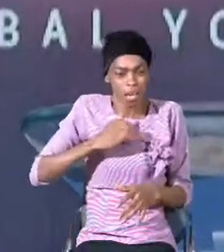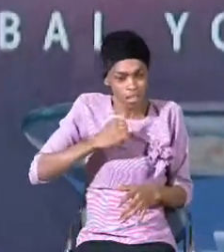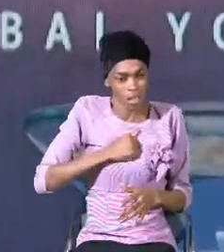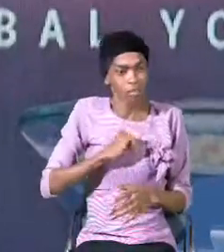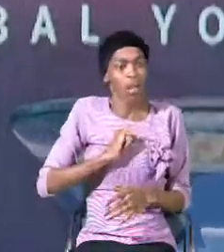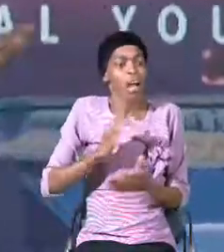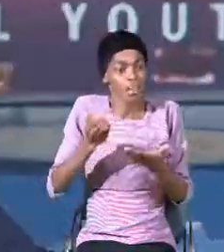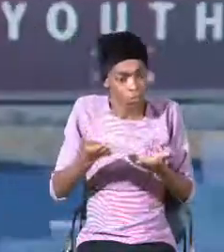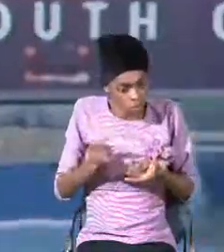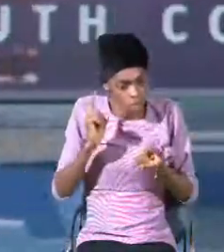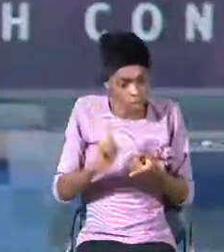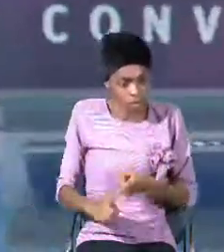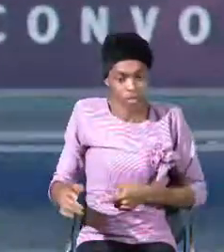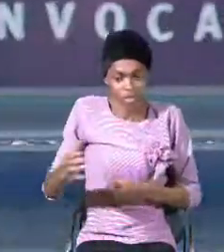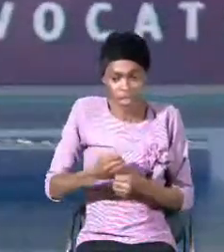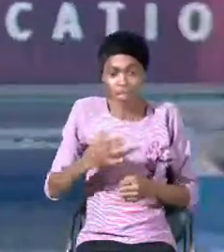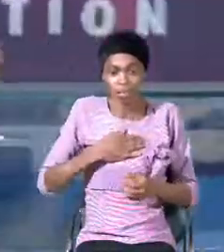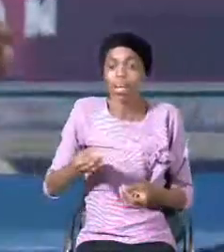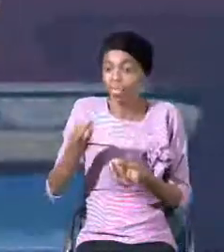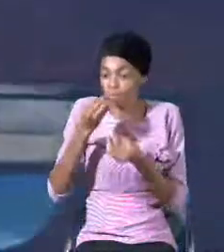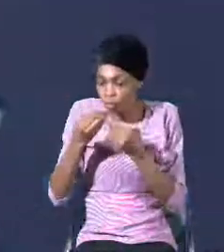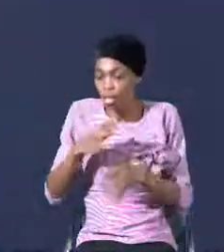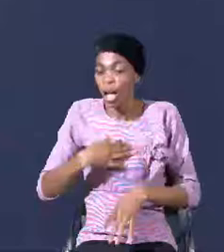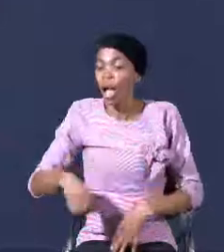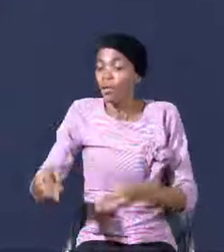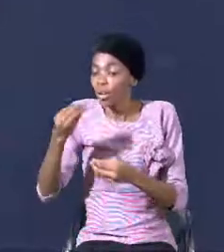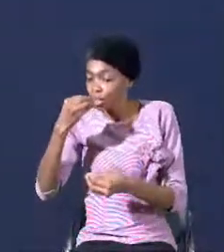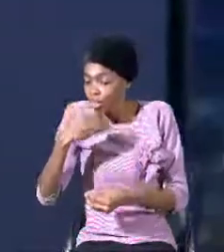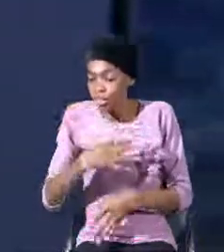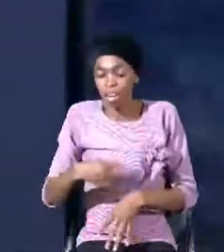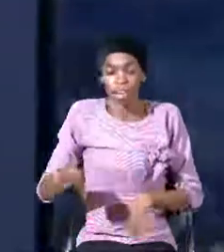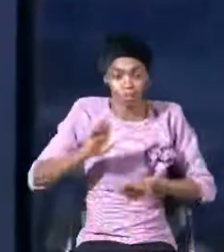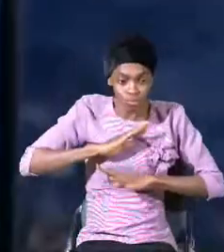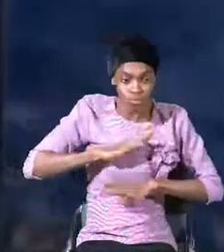je veux jouir de la vie, manger, boire.